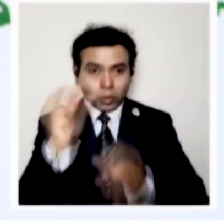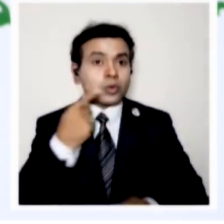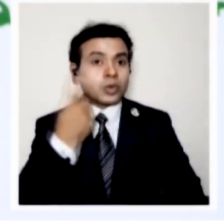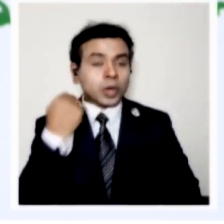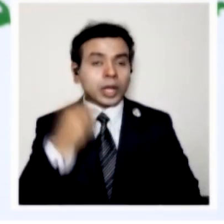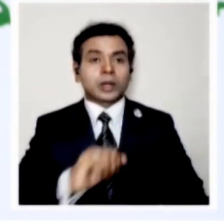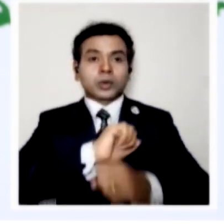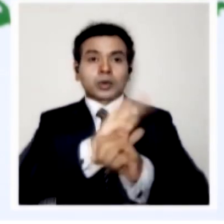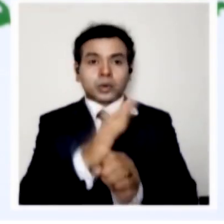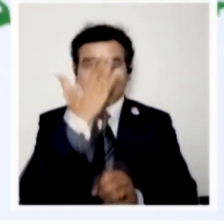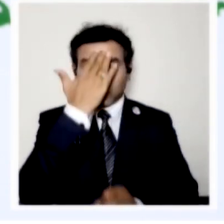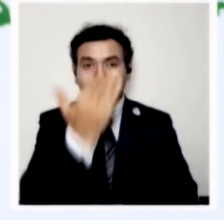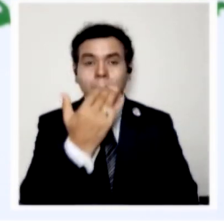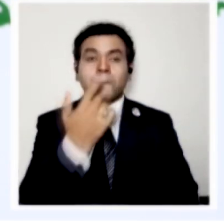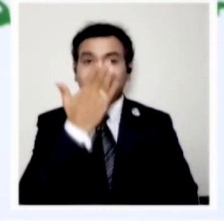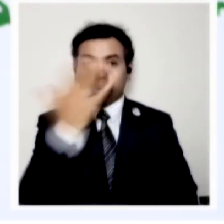2,43,583টি।